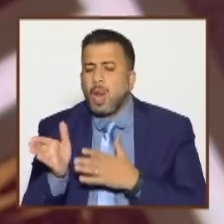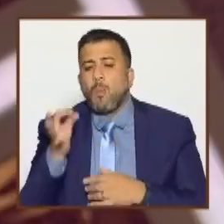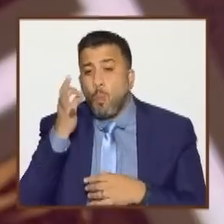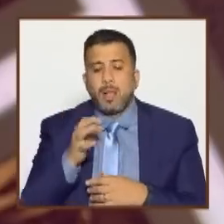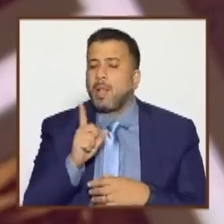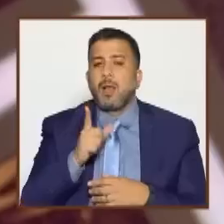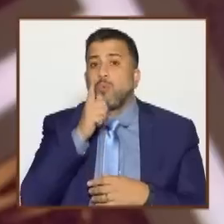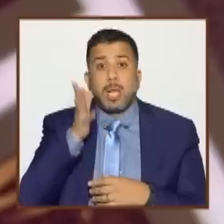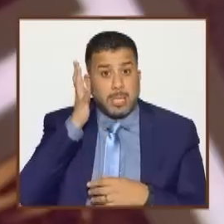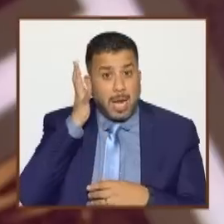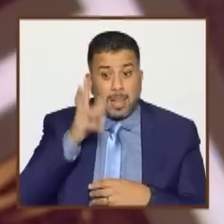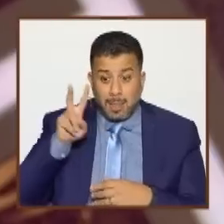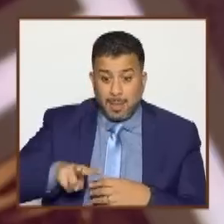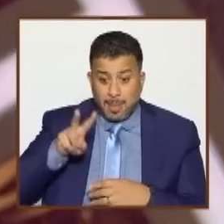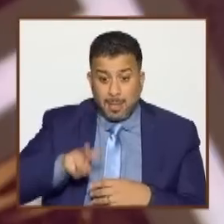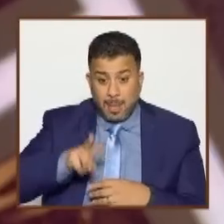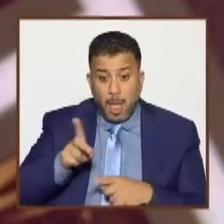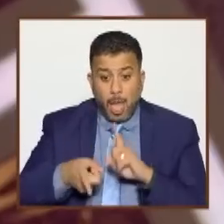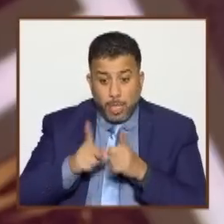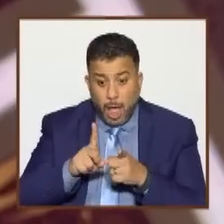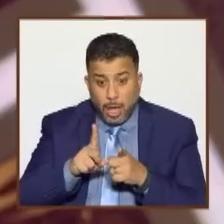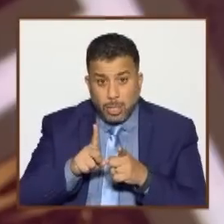المؤكدة، لكن أنا أقصد اجتماع الناس